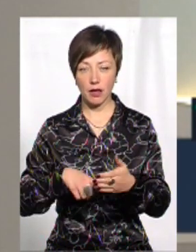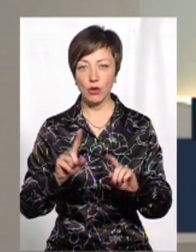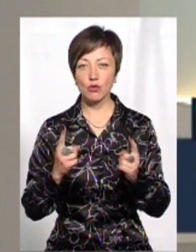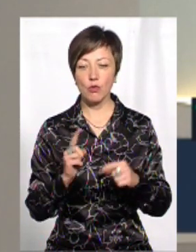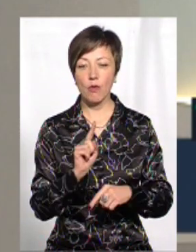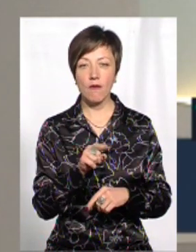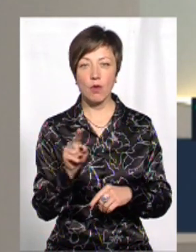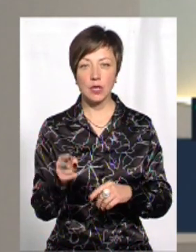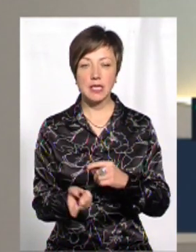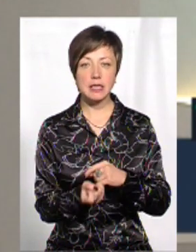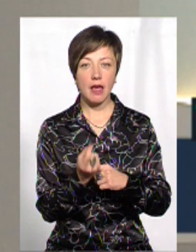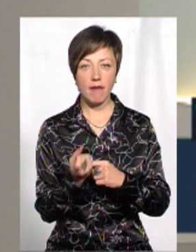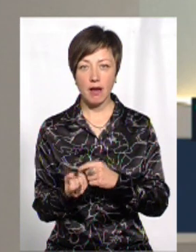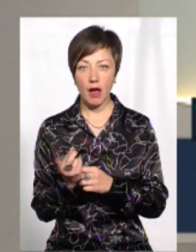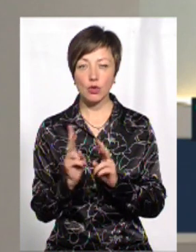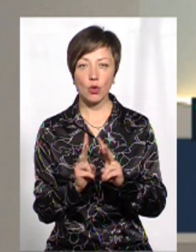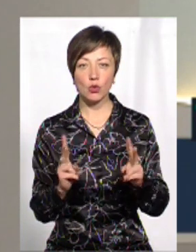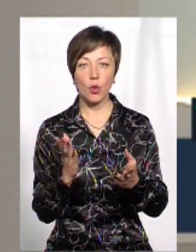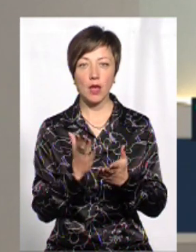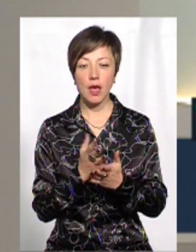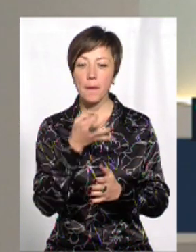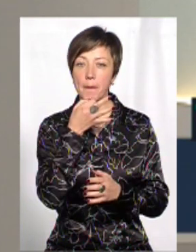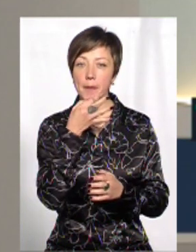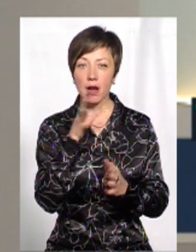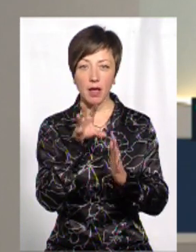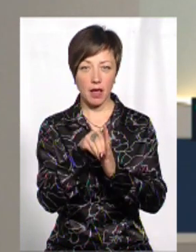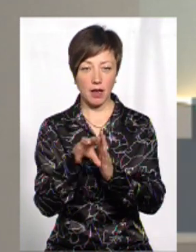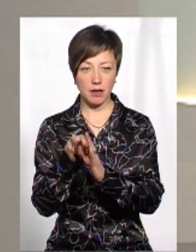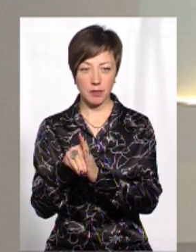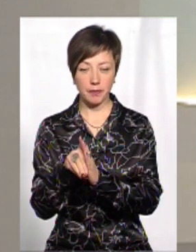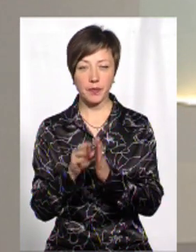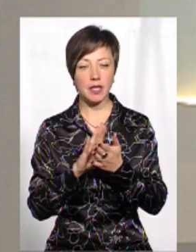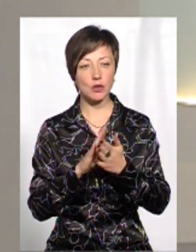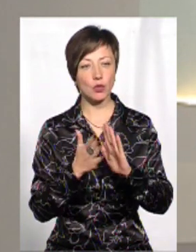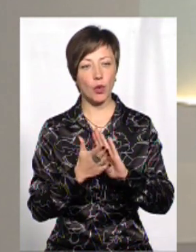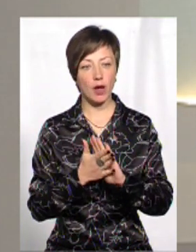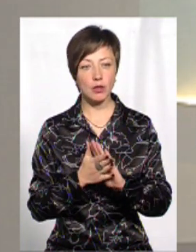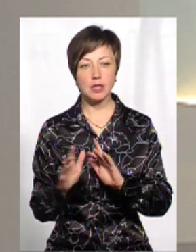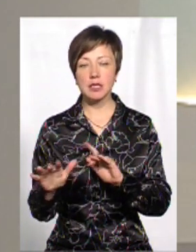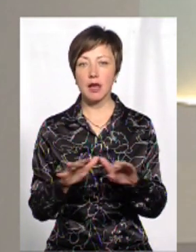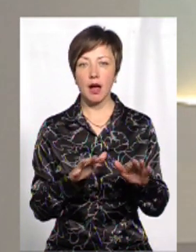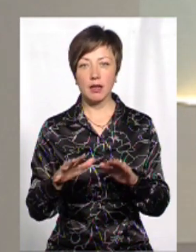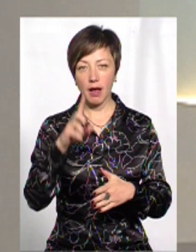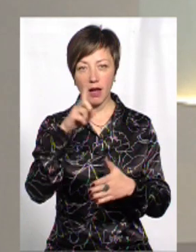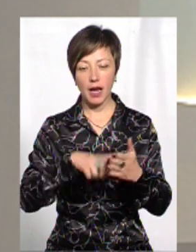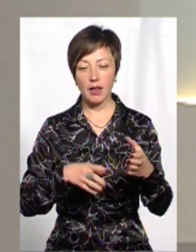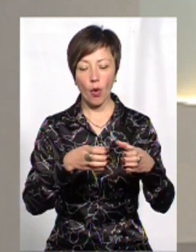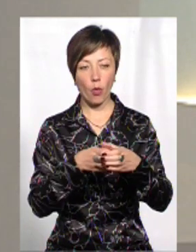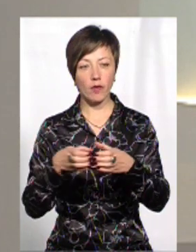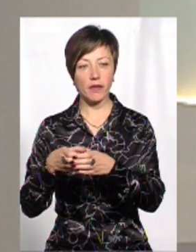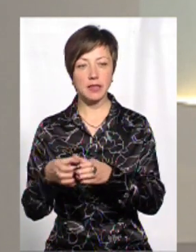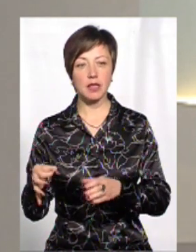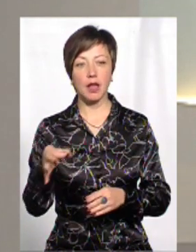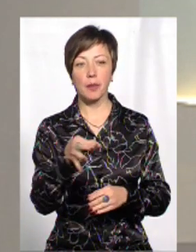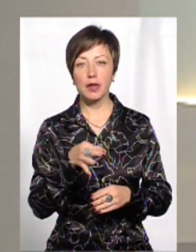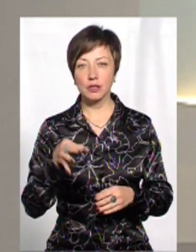вони з'являються і хто є їх прихильниками. Ситуацію з діяльністю релігійних конфесій на